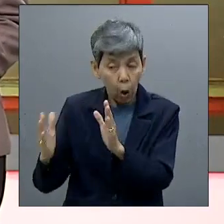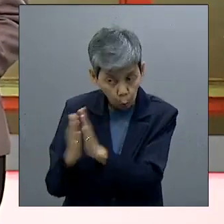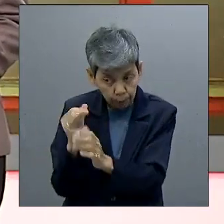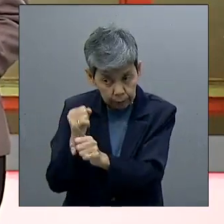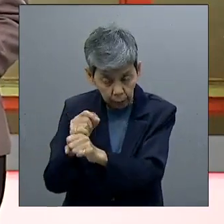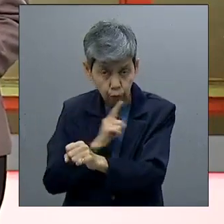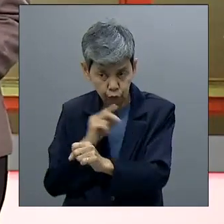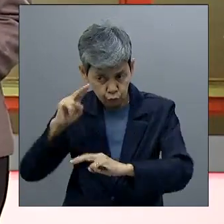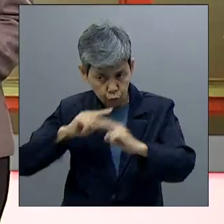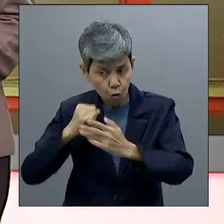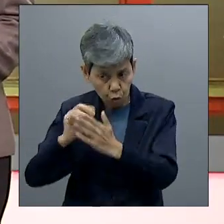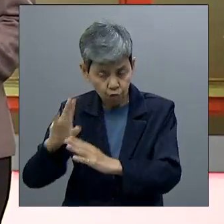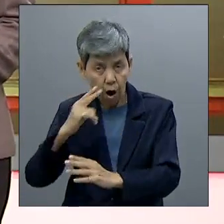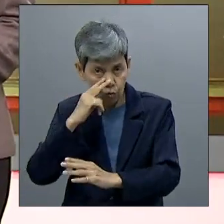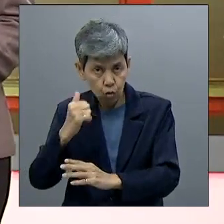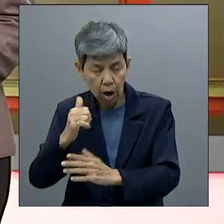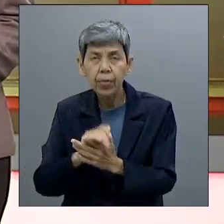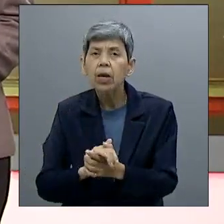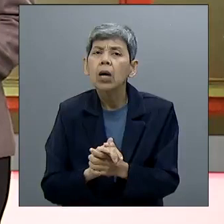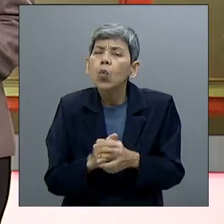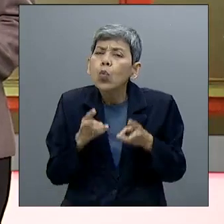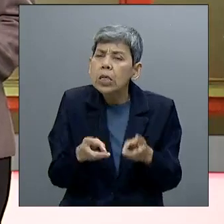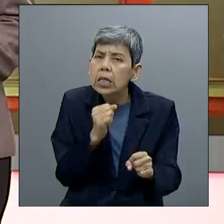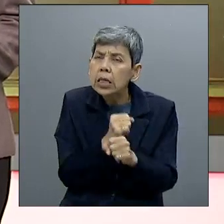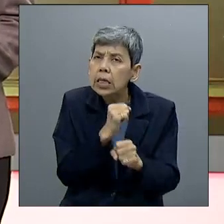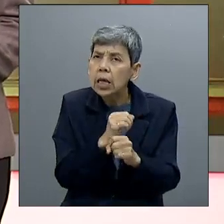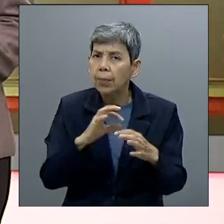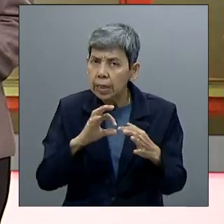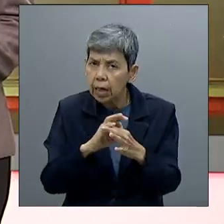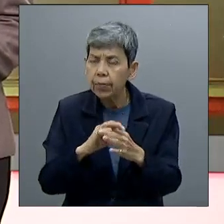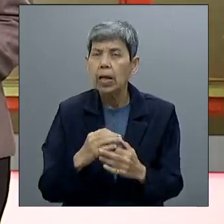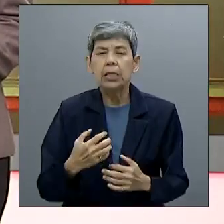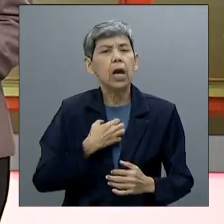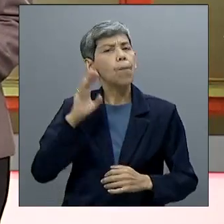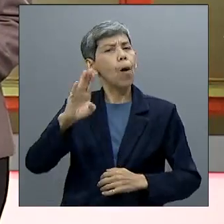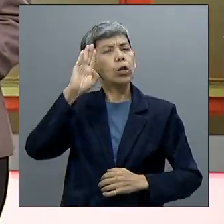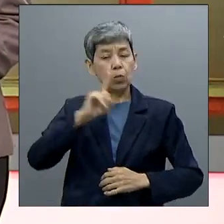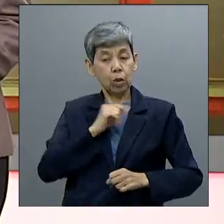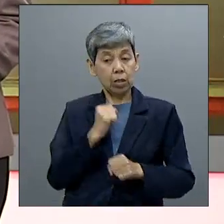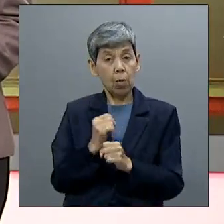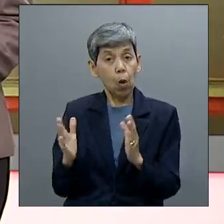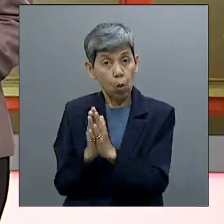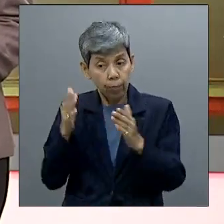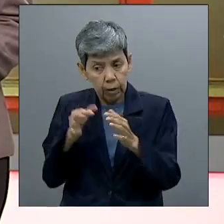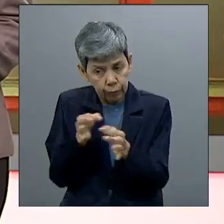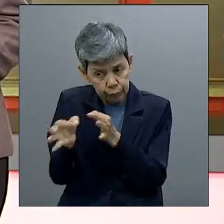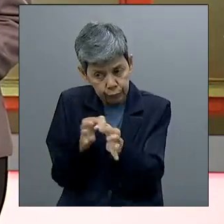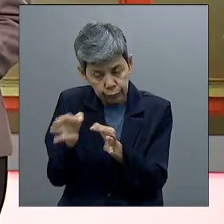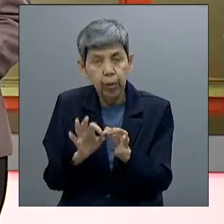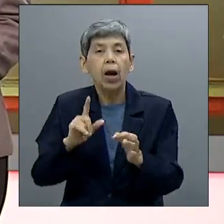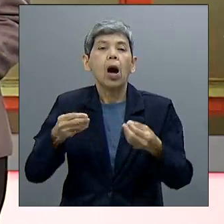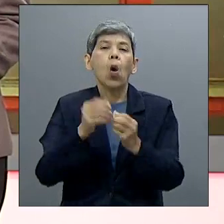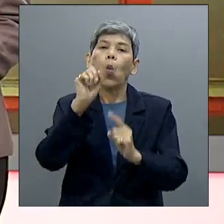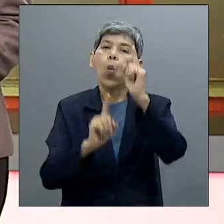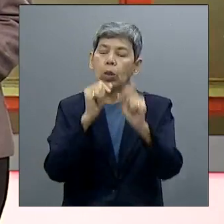เฝ้าระวังปัญหานี้ได้ด้วยนะคะผ่านกลไกการกำกับดูแลค่ะจะให้บริษัทที่ทำธุรกิจเหล่านี้ไปชี้แจงต่อตลาดหลักทรัพย์